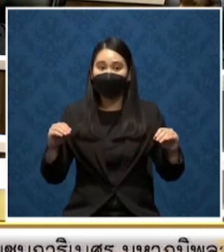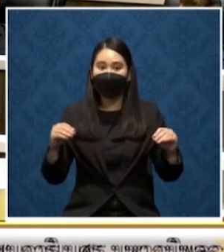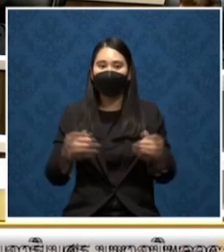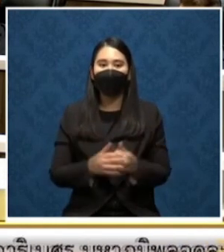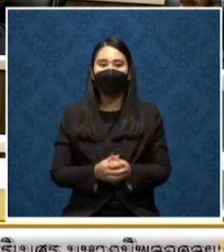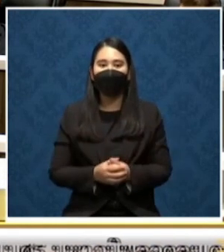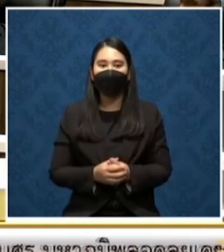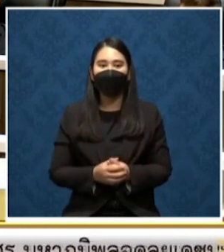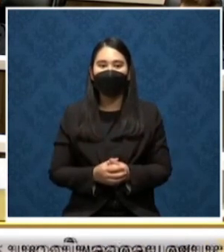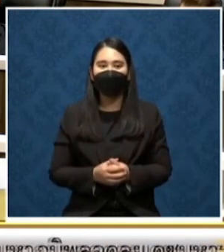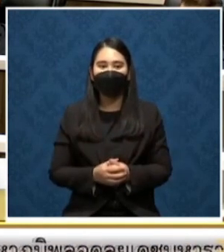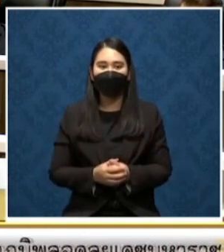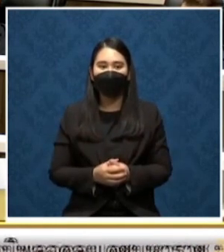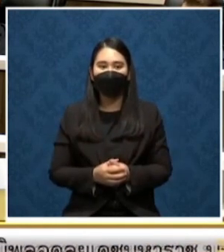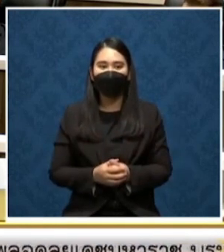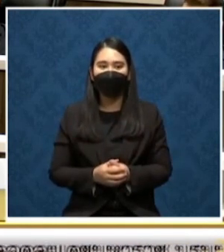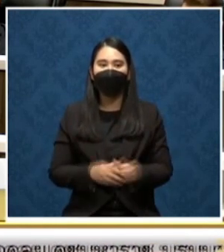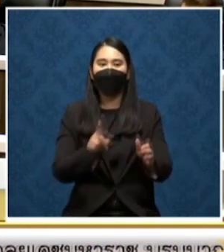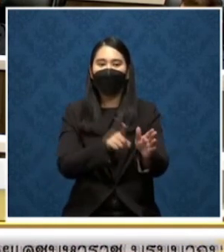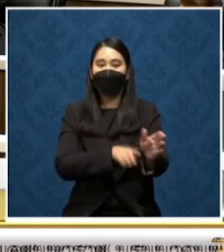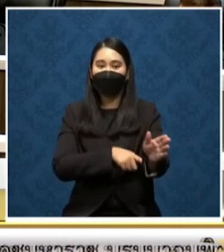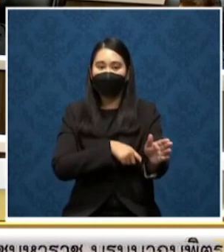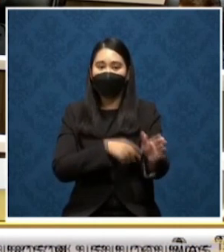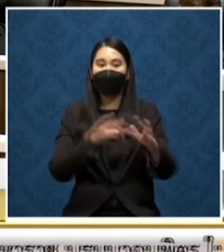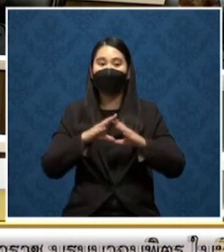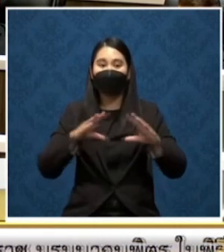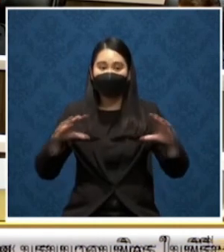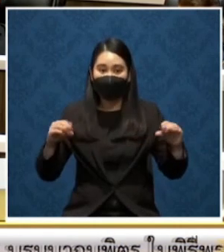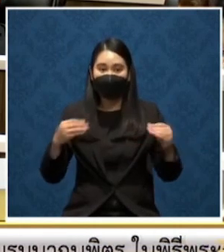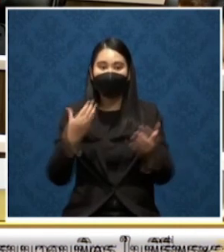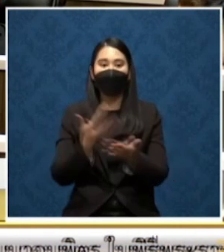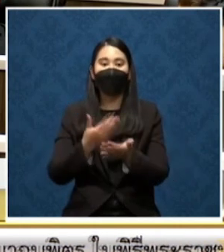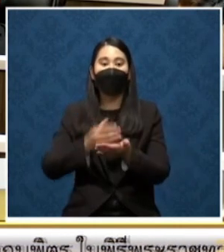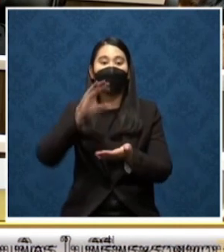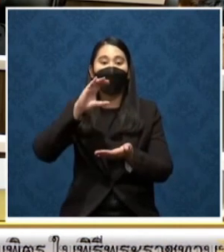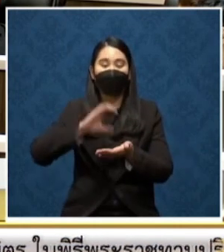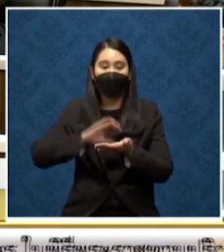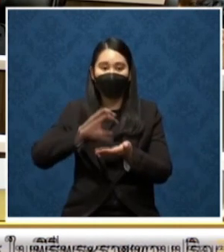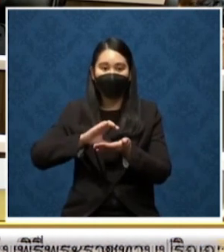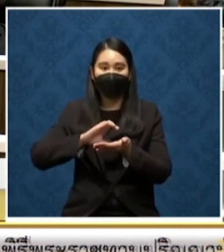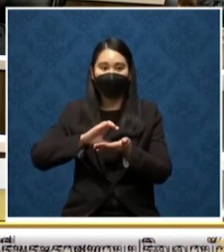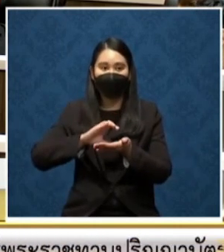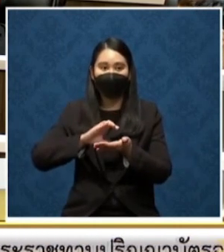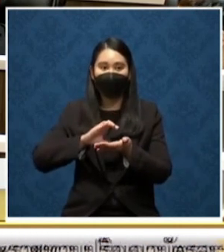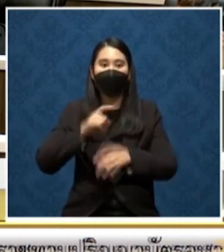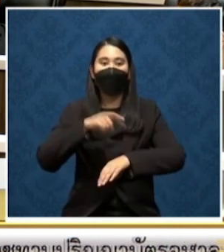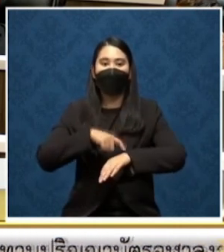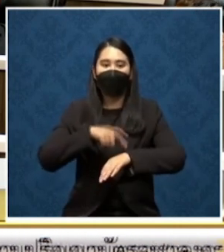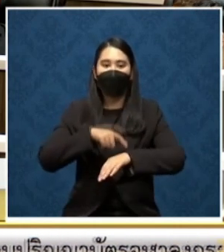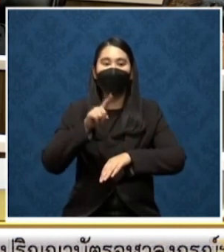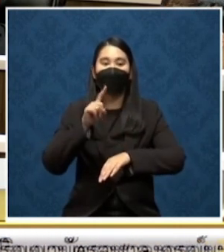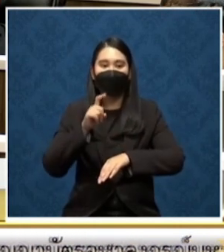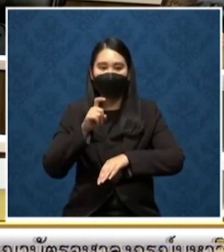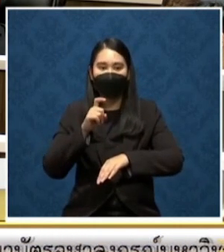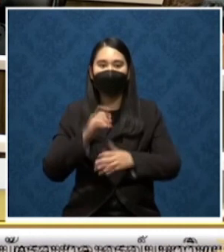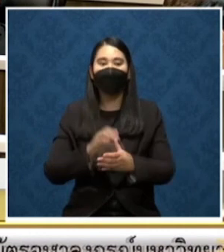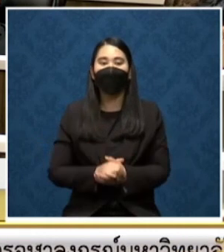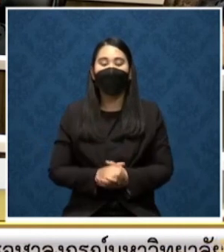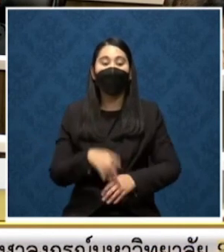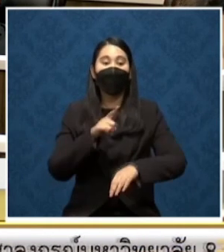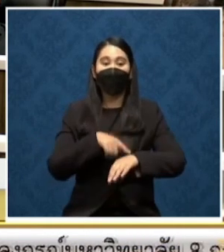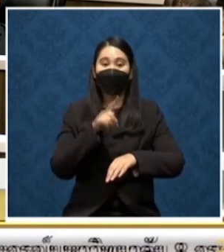สบการณ์ตรงนะอยู่ให้เย็นอยู่ให้เป็นนะเย็นให้พอรอให้ได้ใช้ได้หมด